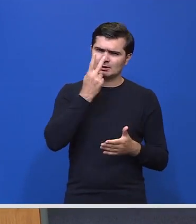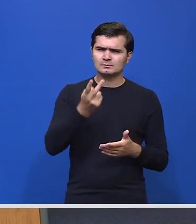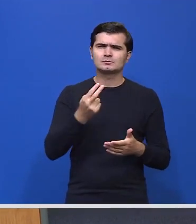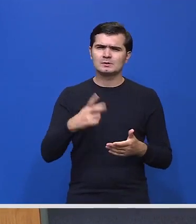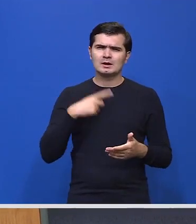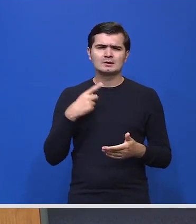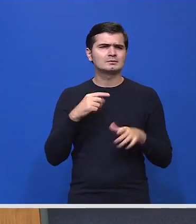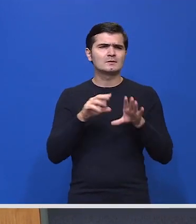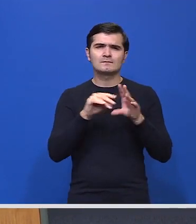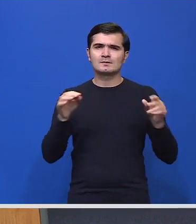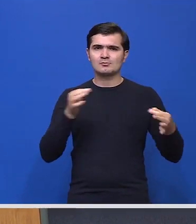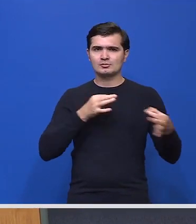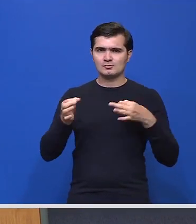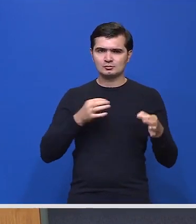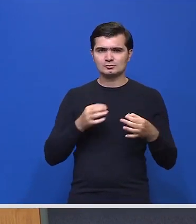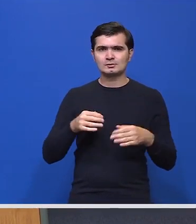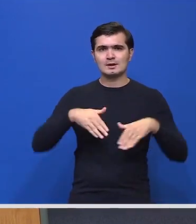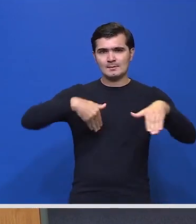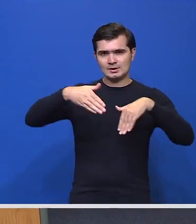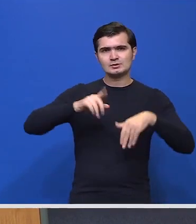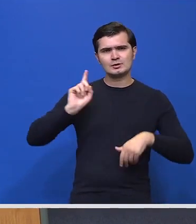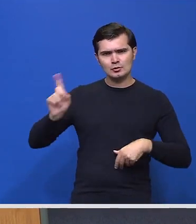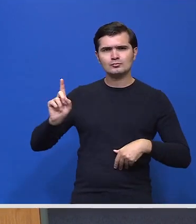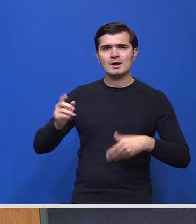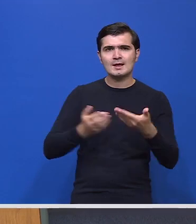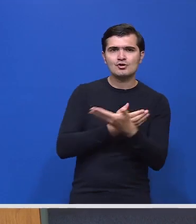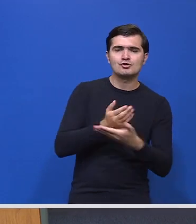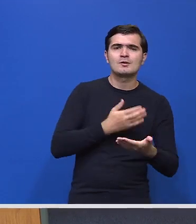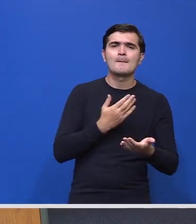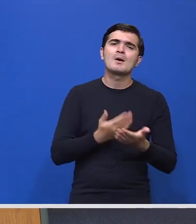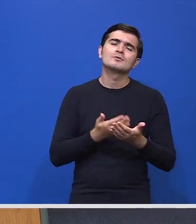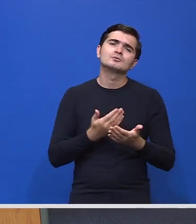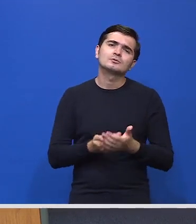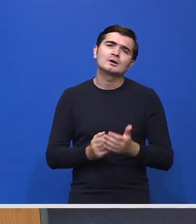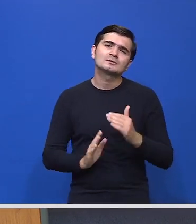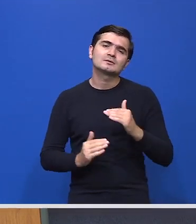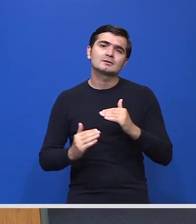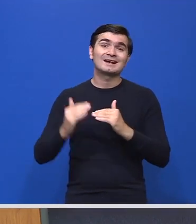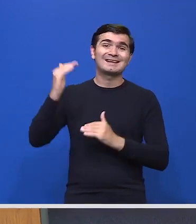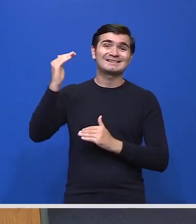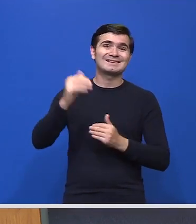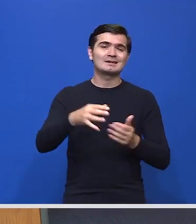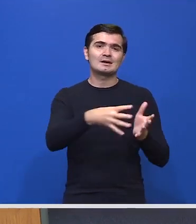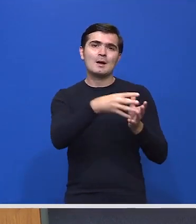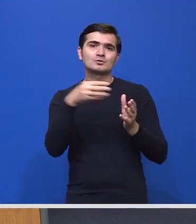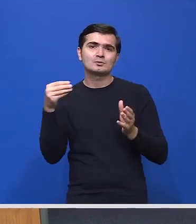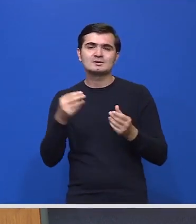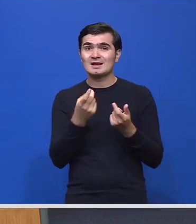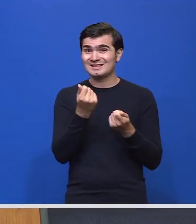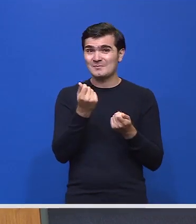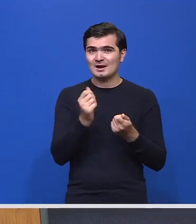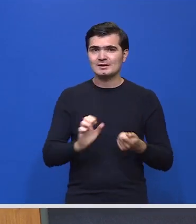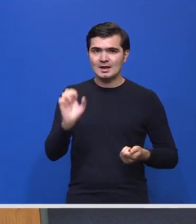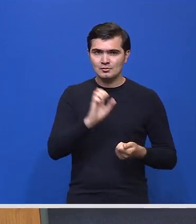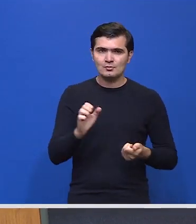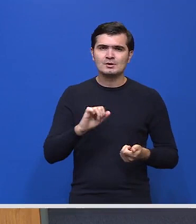măsuri pe care ministerul pe care îl conduce le gestionează pentru a crește absorpția de bani europeni